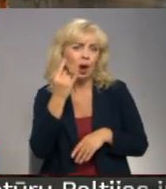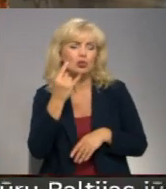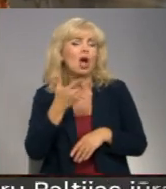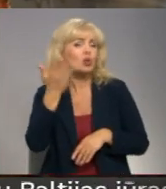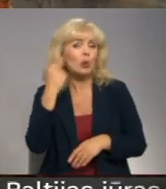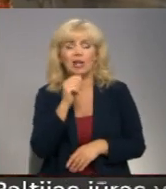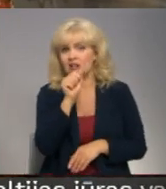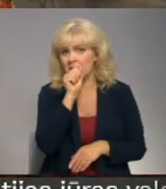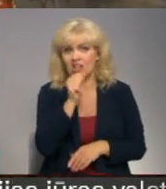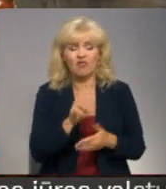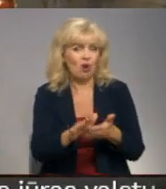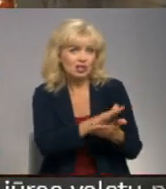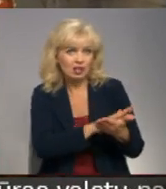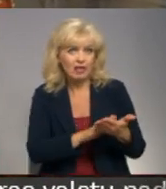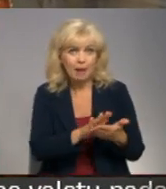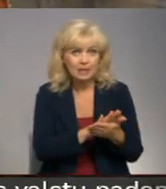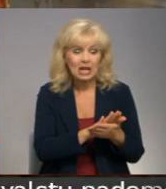nebija.